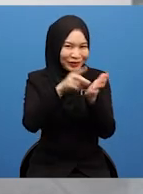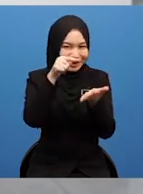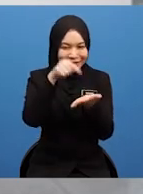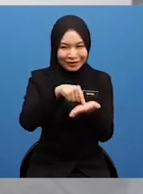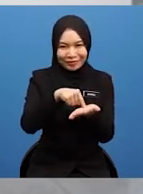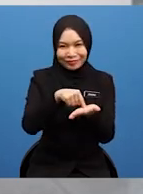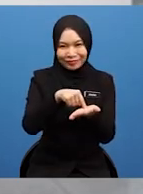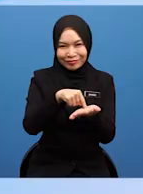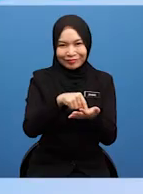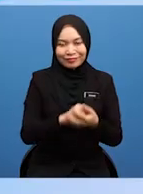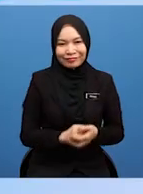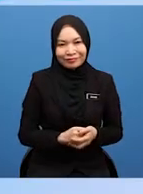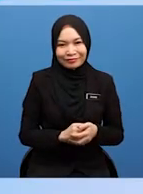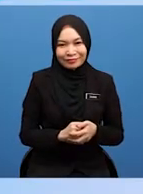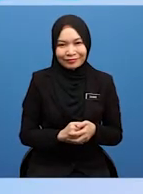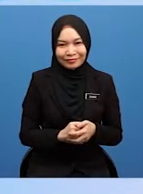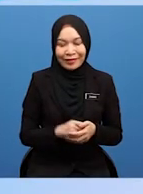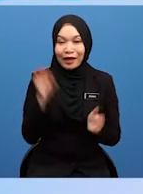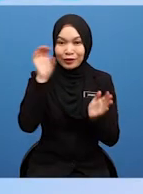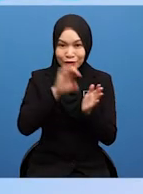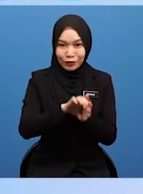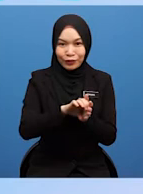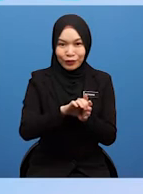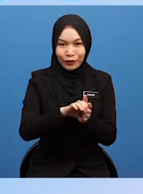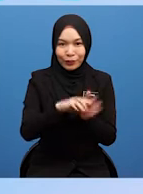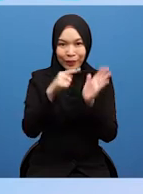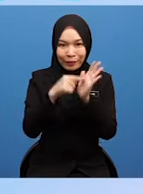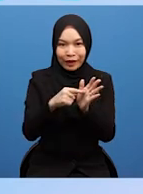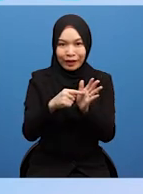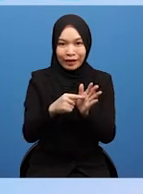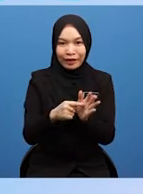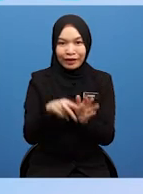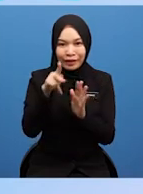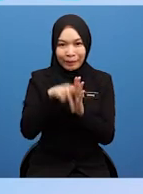saksikan bersama contoh pameran perekaan